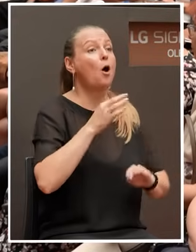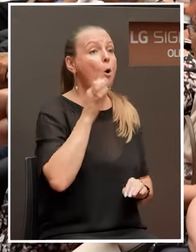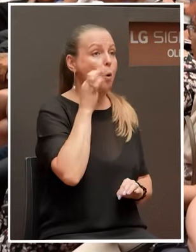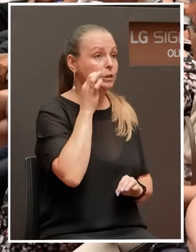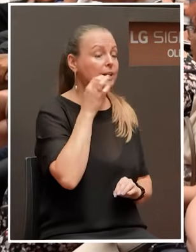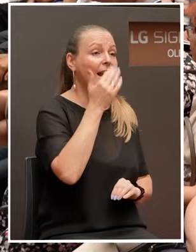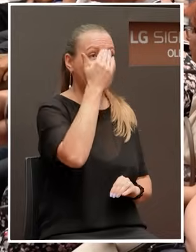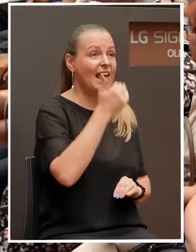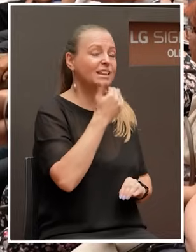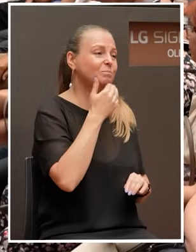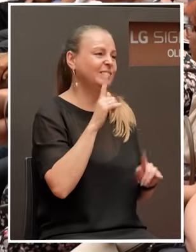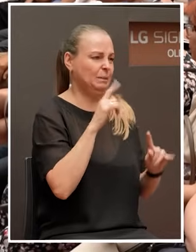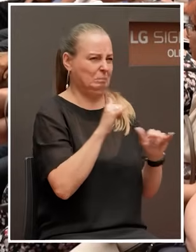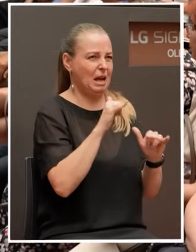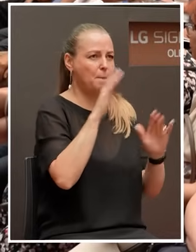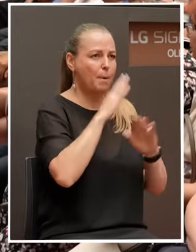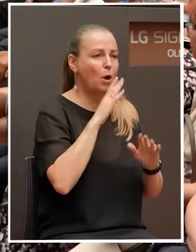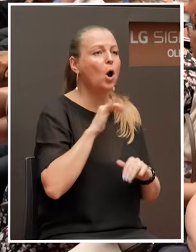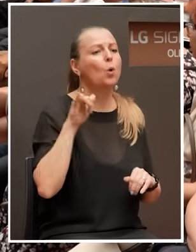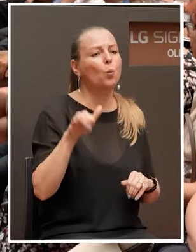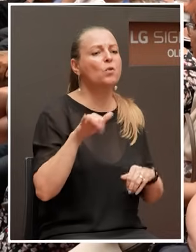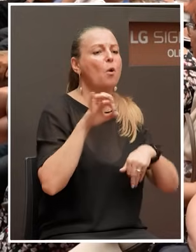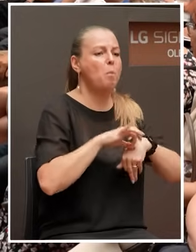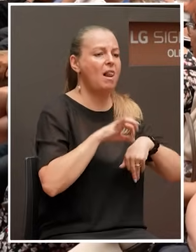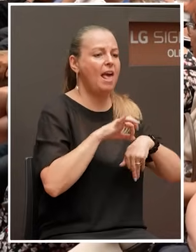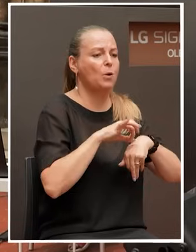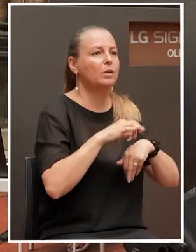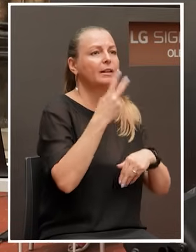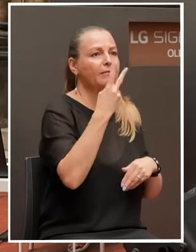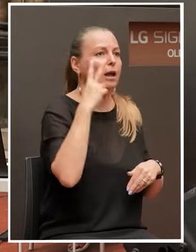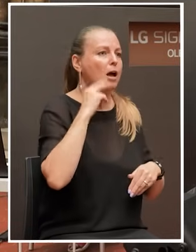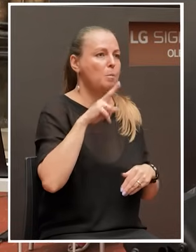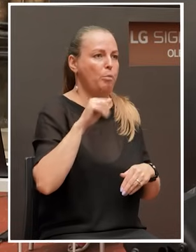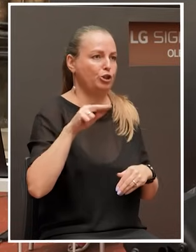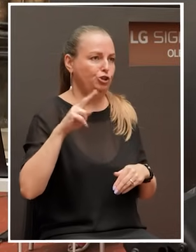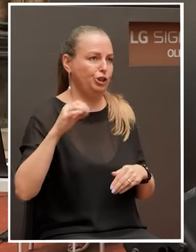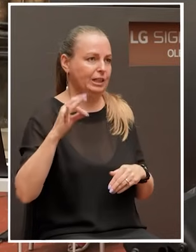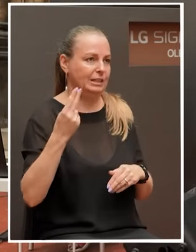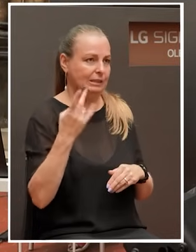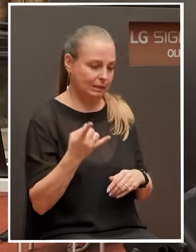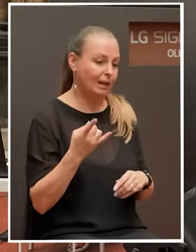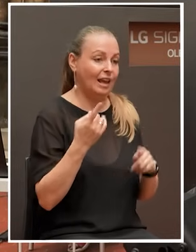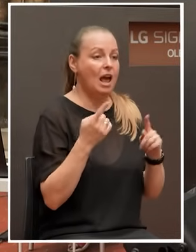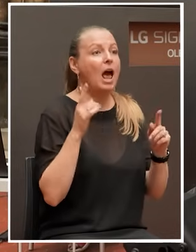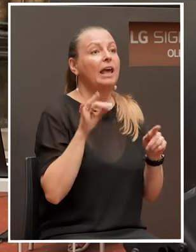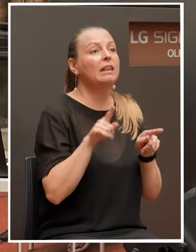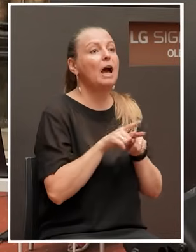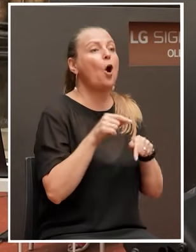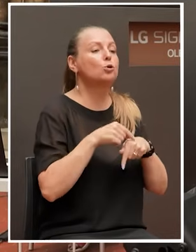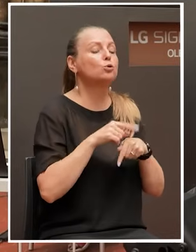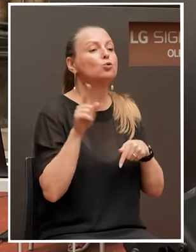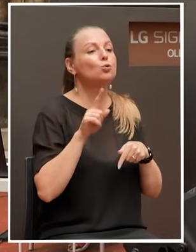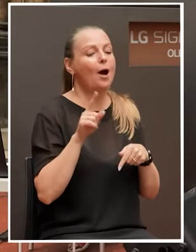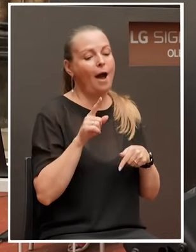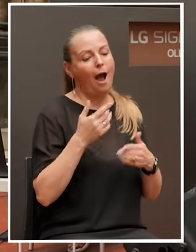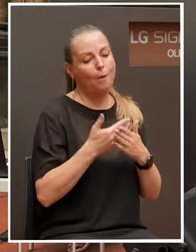перерыв, это плохая погода. У него болеют сразу две падчерицы, И такое ощущение, что они должны были бы сидеть в этой